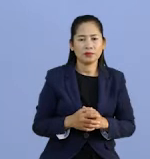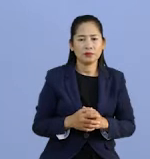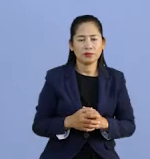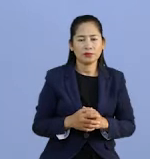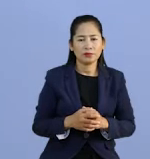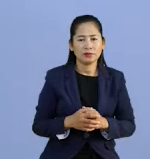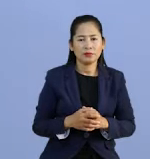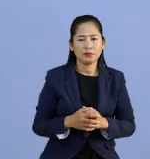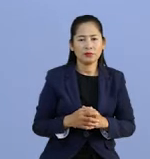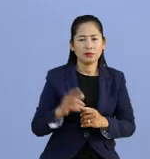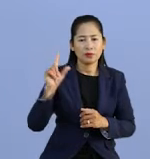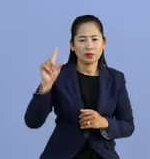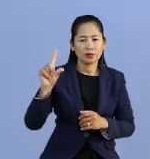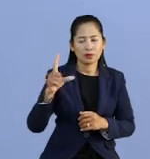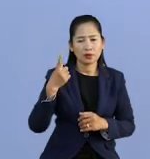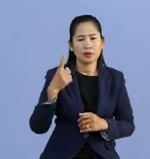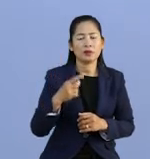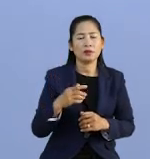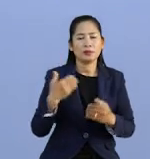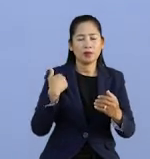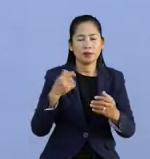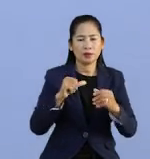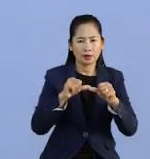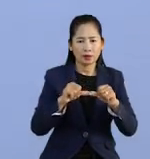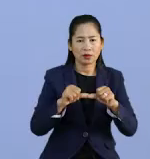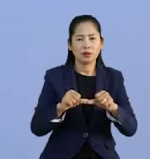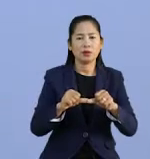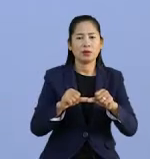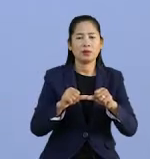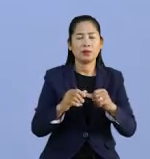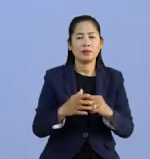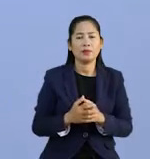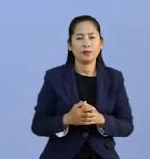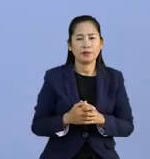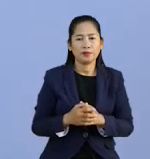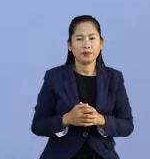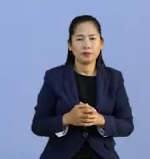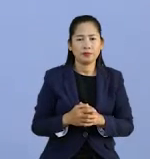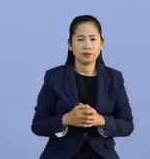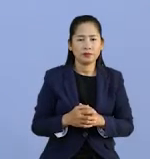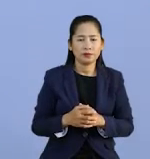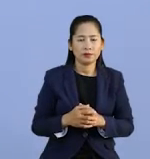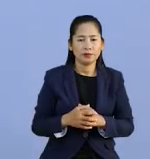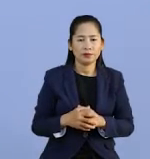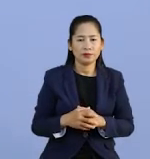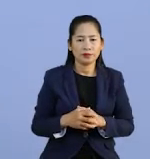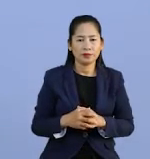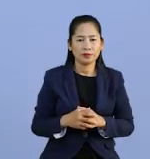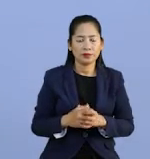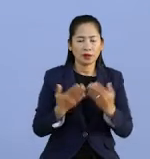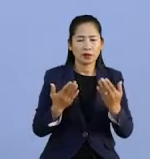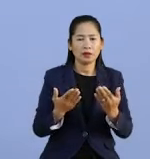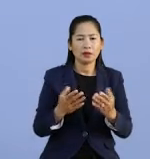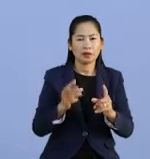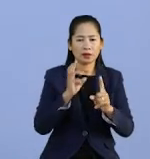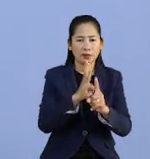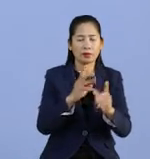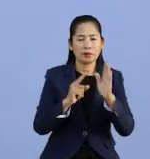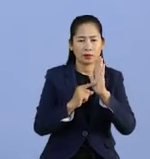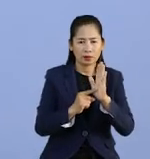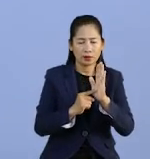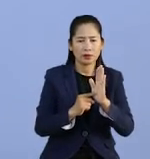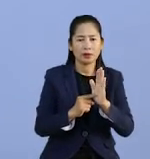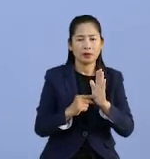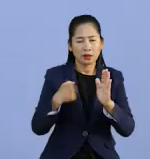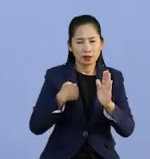โยจีบาดเมียนตอตะเตียดก่อนไอเราบันทายเตียดบานนะก่อนนะต่ออะไรตามระยะอุติหอ